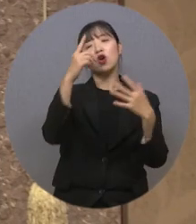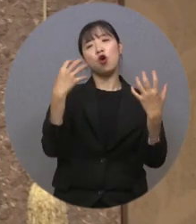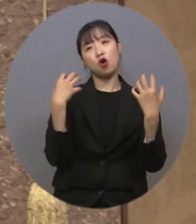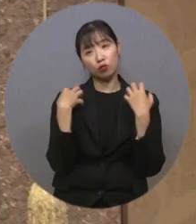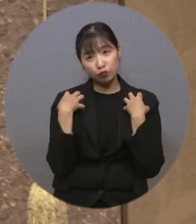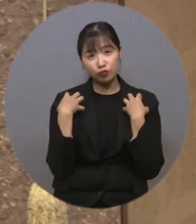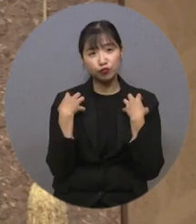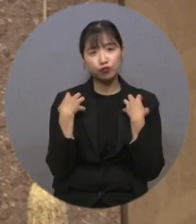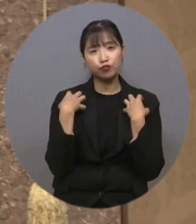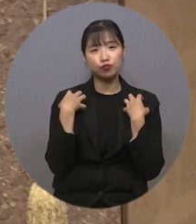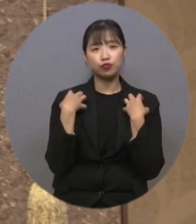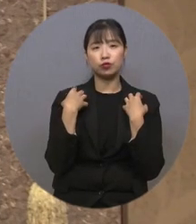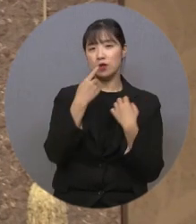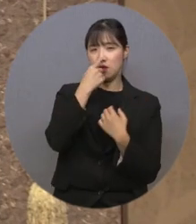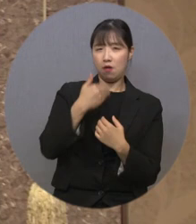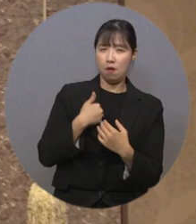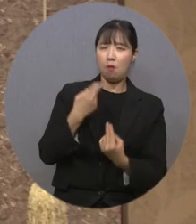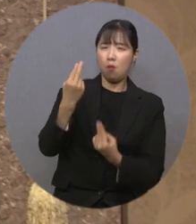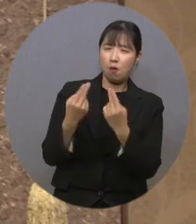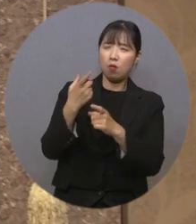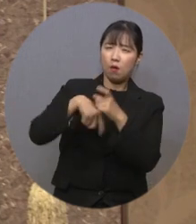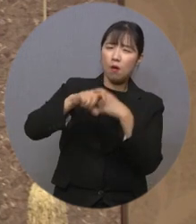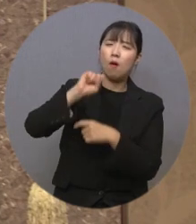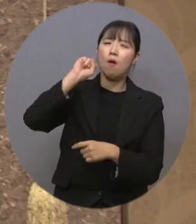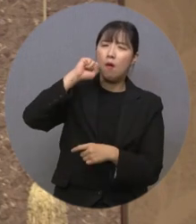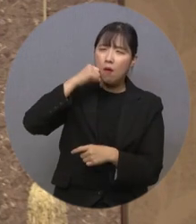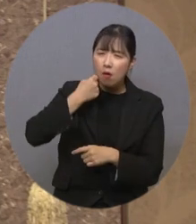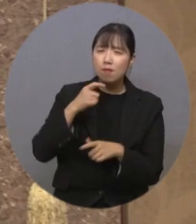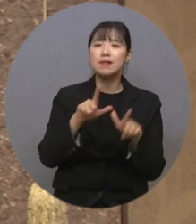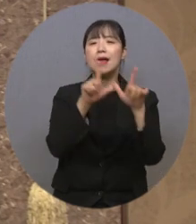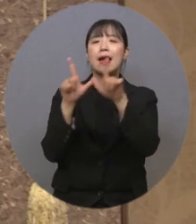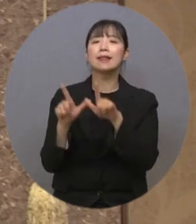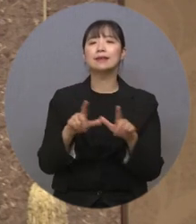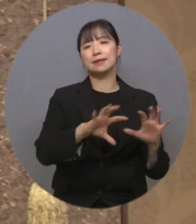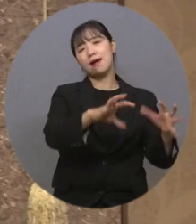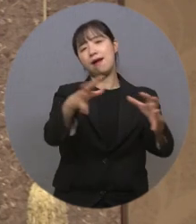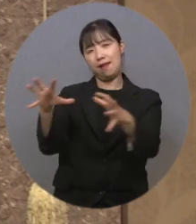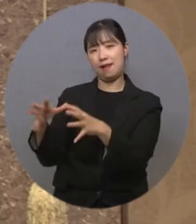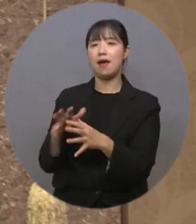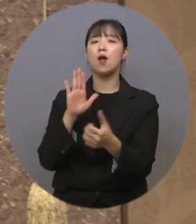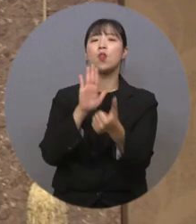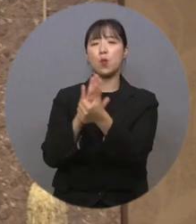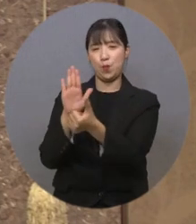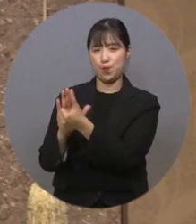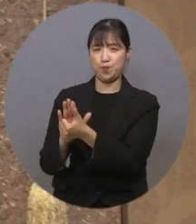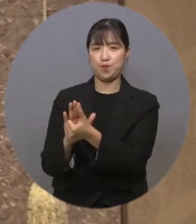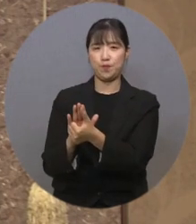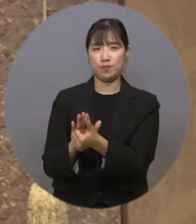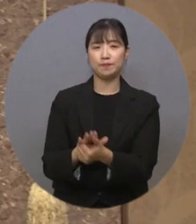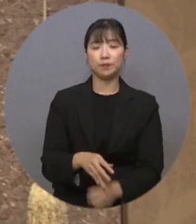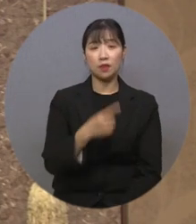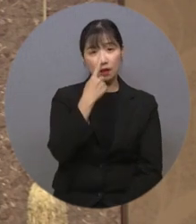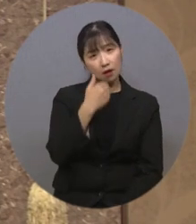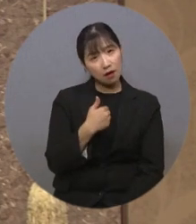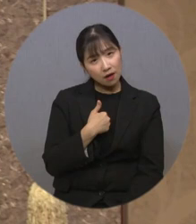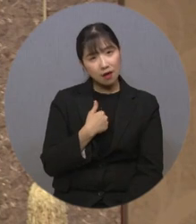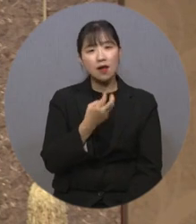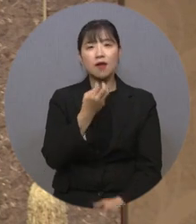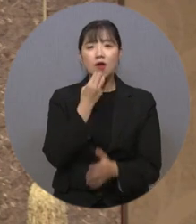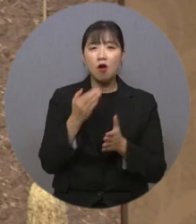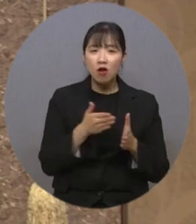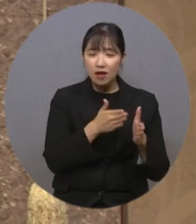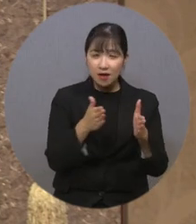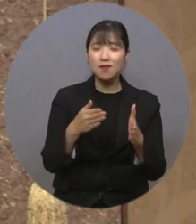지방정부에서도 저희들보다 좀 더 조금은 어렵게 사는 그런 나라를 돕고 있거든요. 그래서 저희